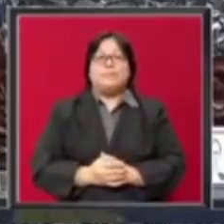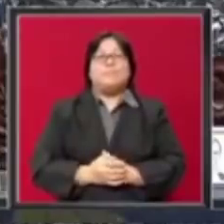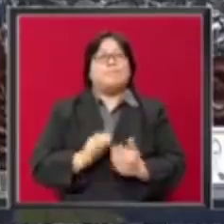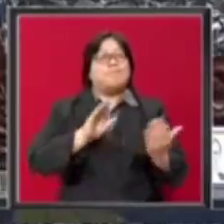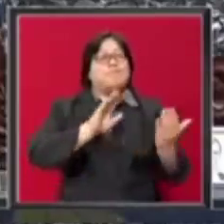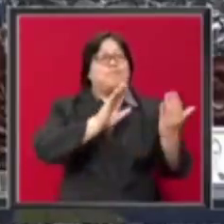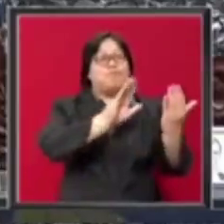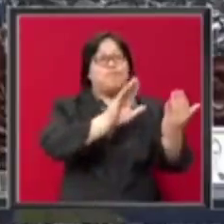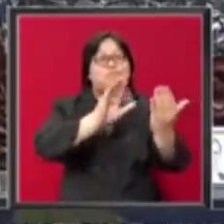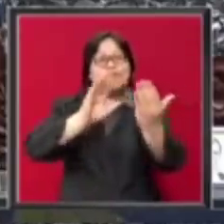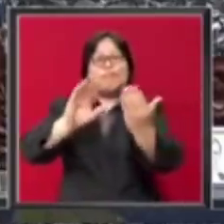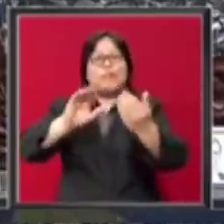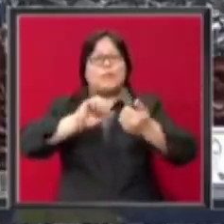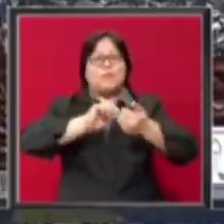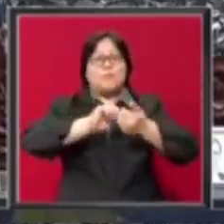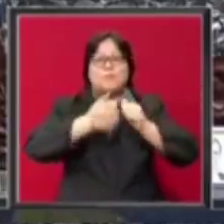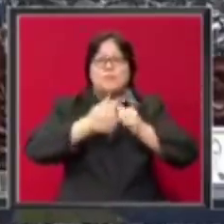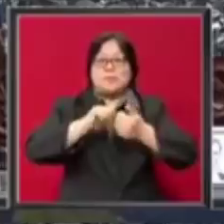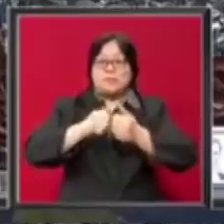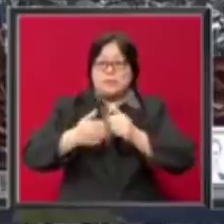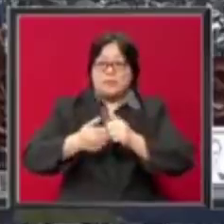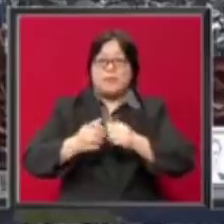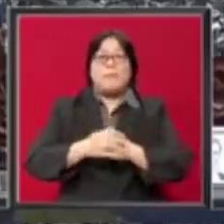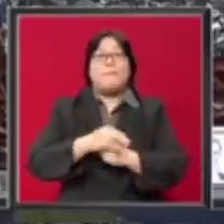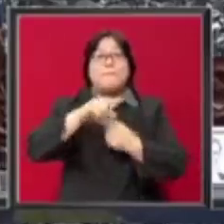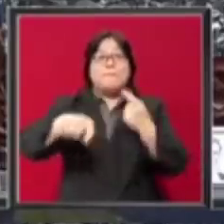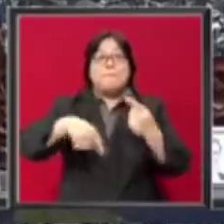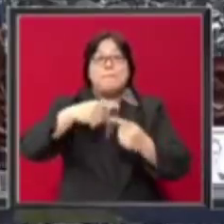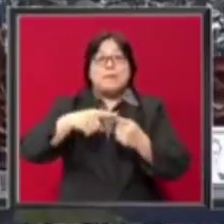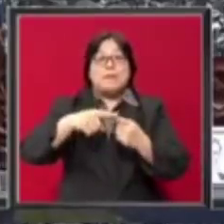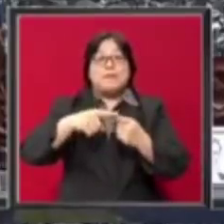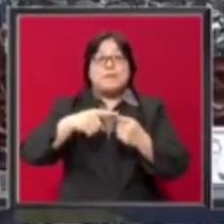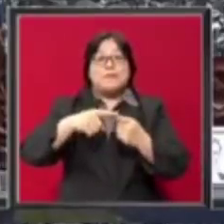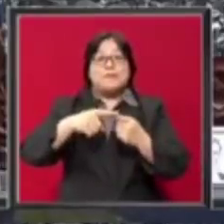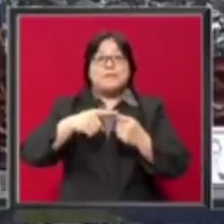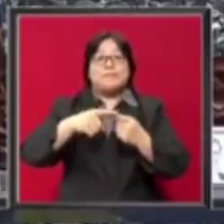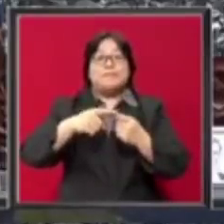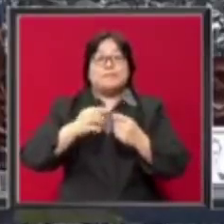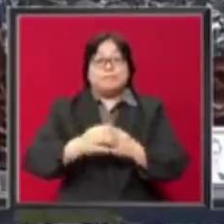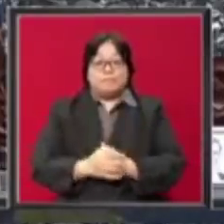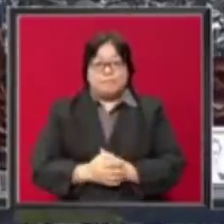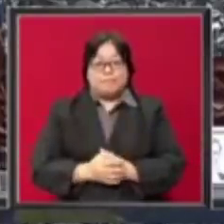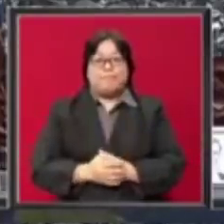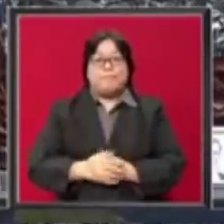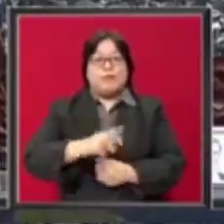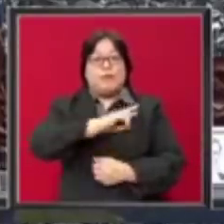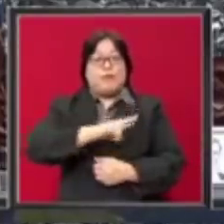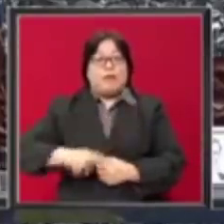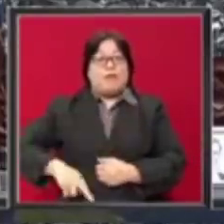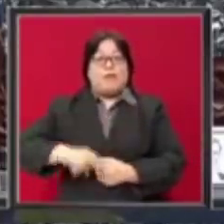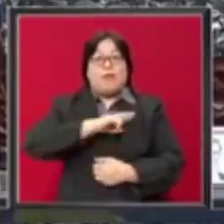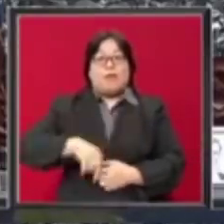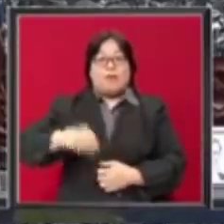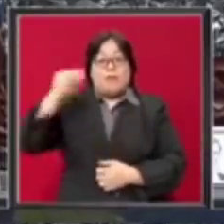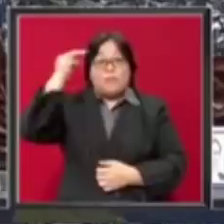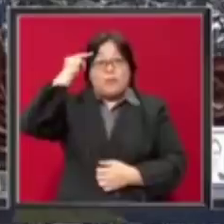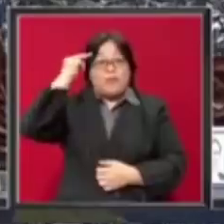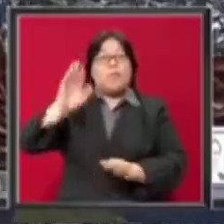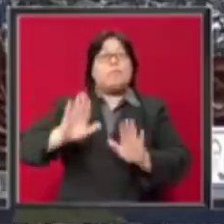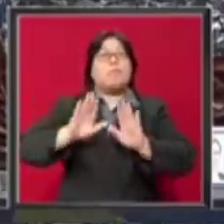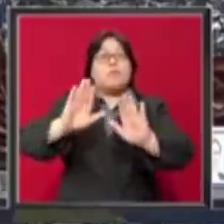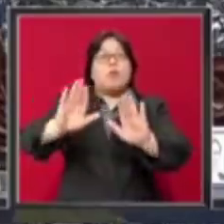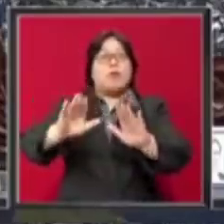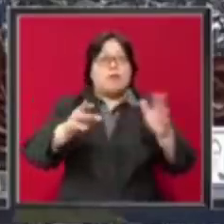mendapani masalah bila Bawah Duli Yang Maha Mulia Raja-Raja Melayu menolak rencana